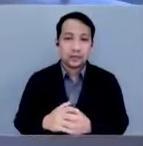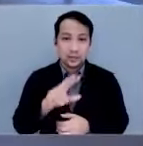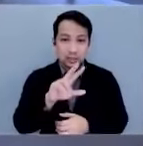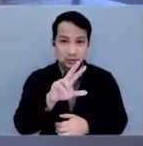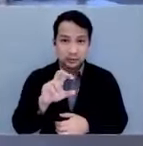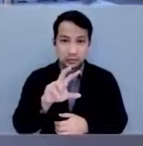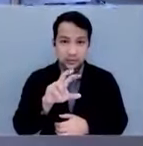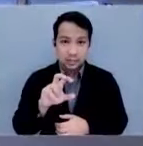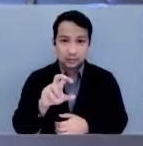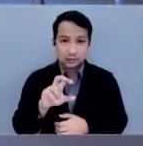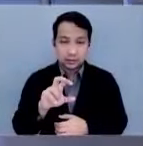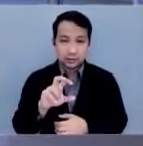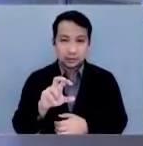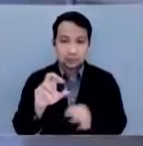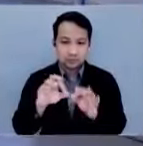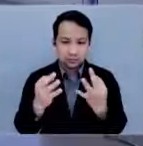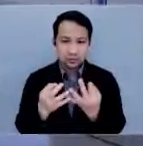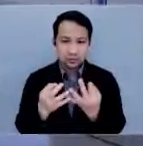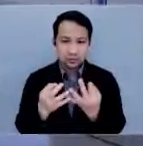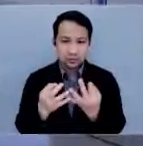Nasa frontline ng balita niya, Simon Gualden.